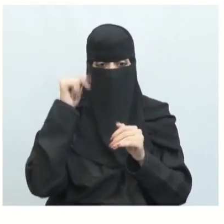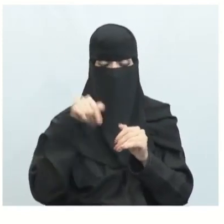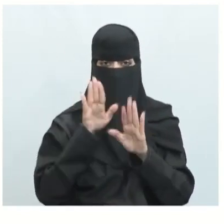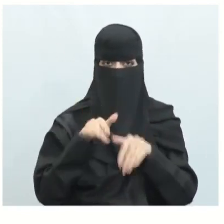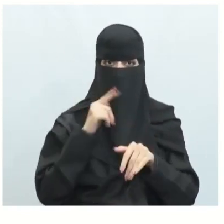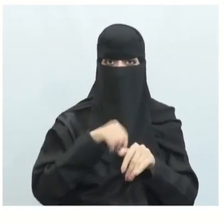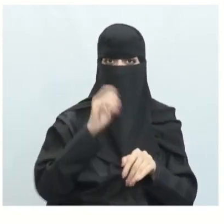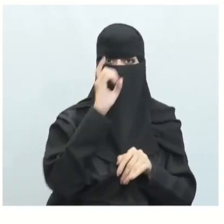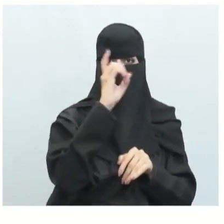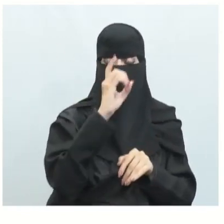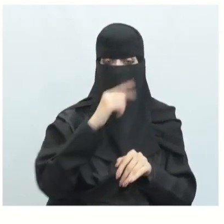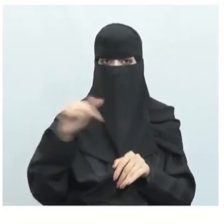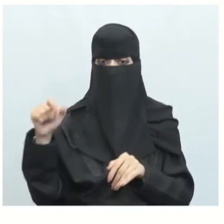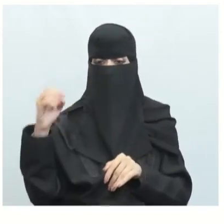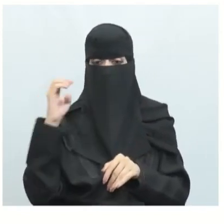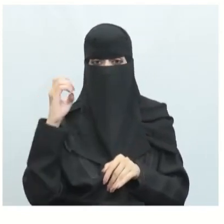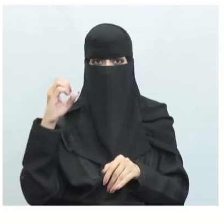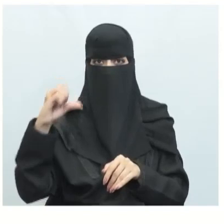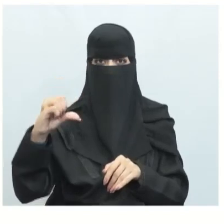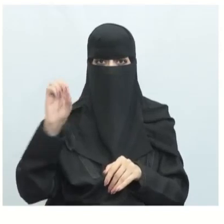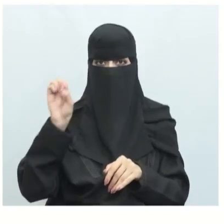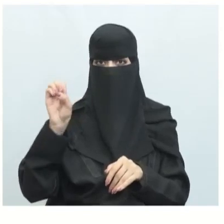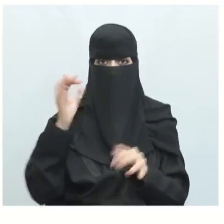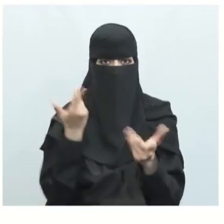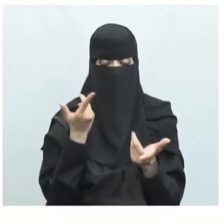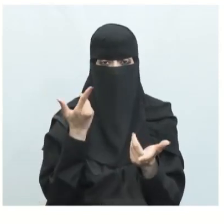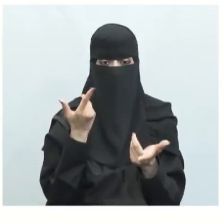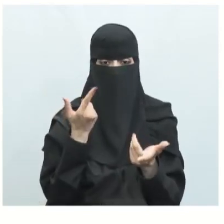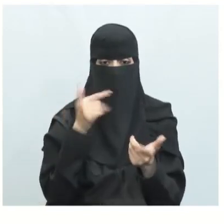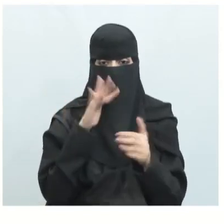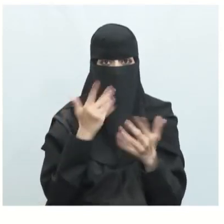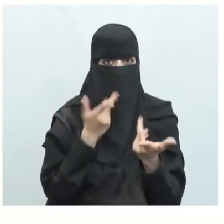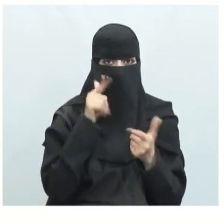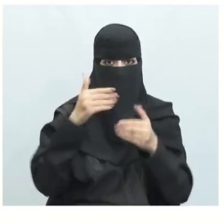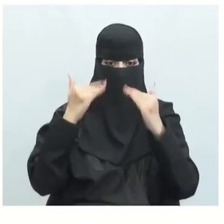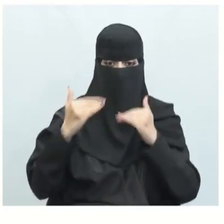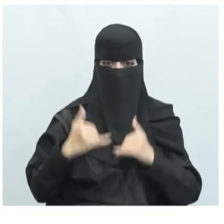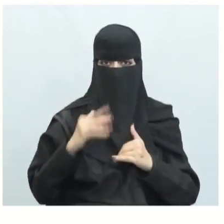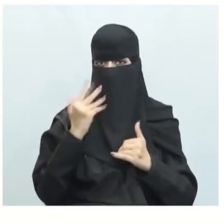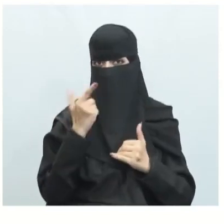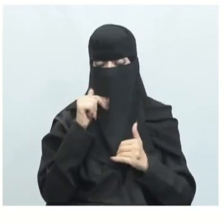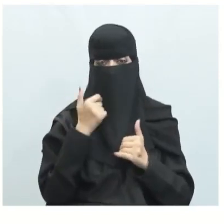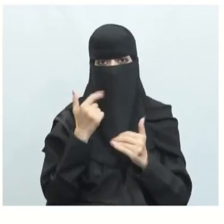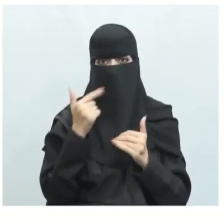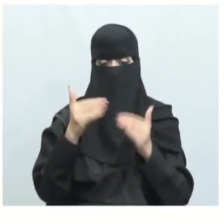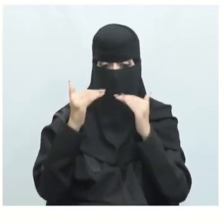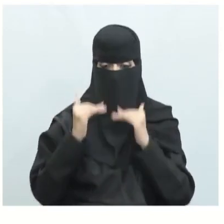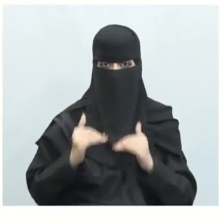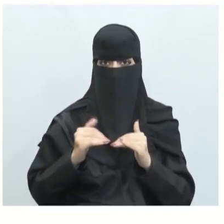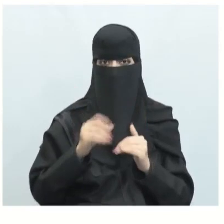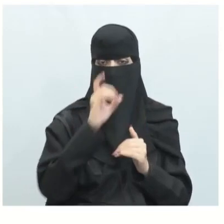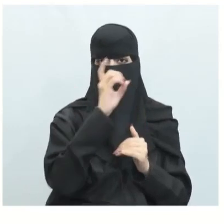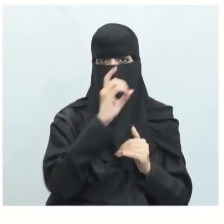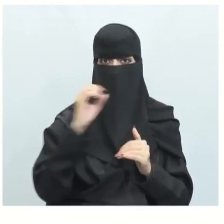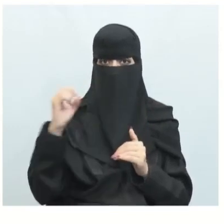موجوده طالعه من السي اسهم الى الدي والي ولكن اين الدي والي او ماذا يتبع الدي والي ماذا بعد الدي